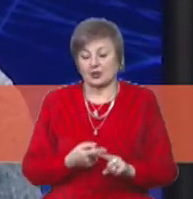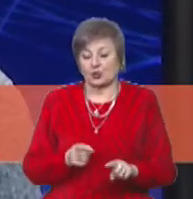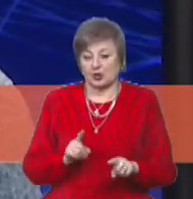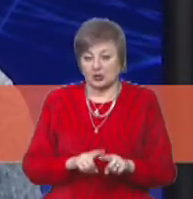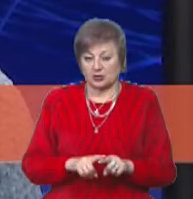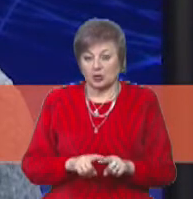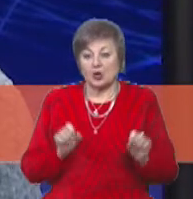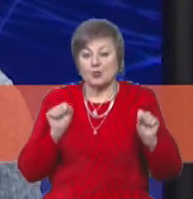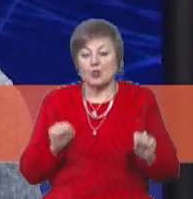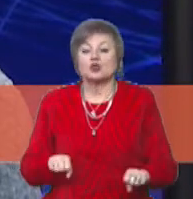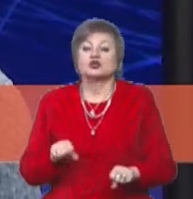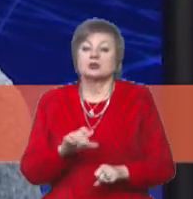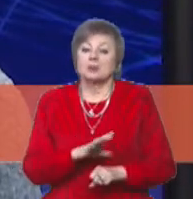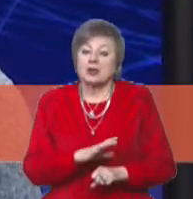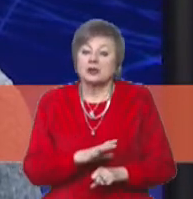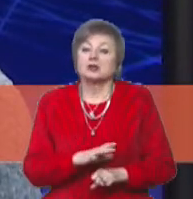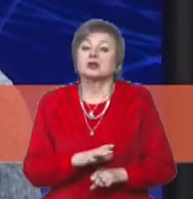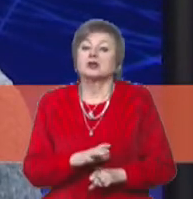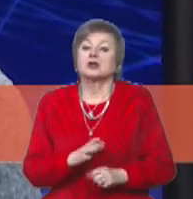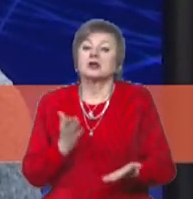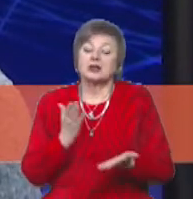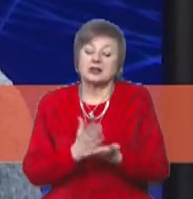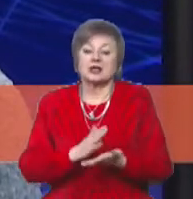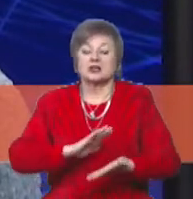і, можливо, є обставини,